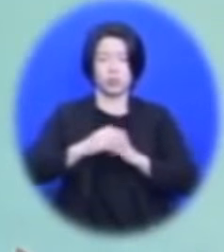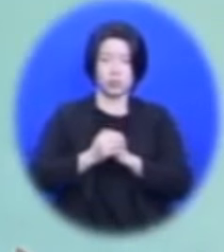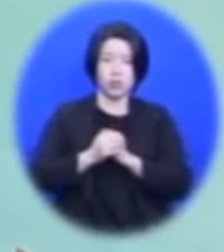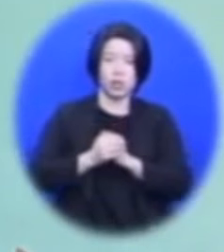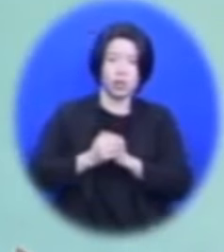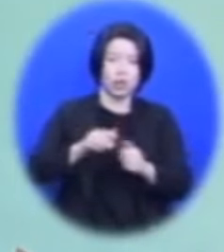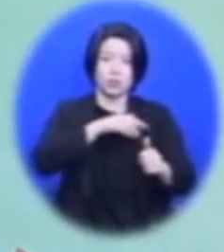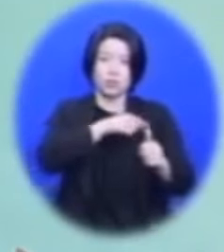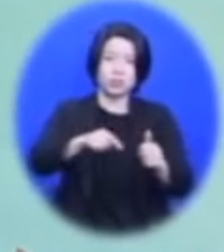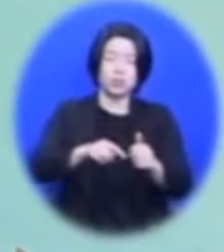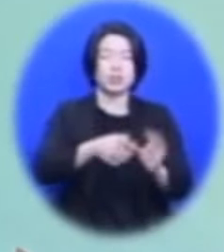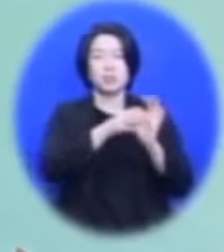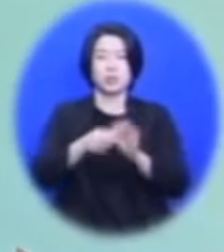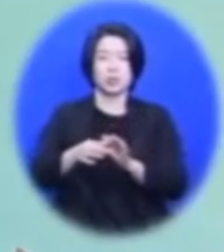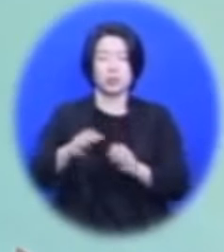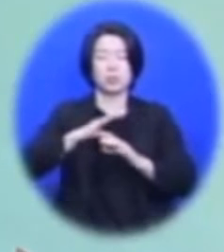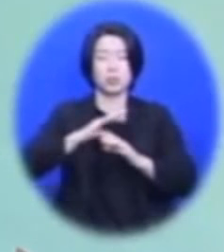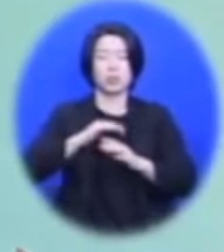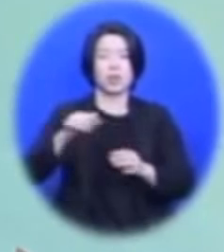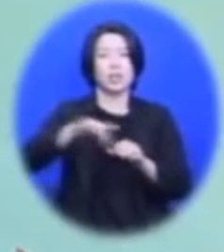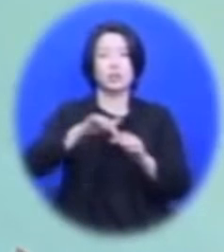죽이면서 무서운 거예요, 기독교인들이.